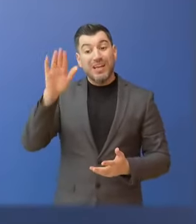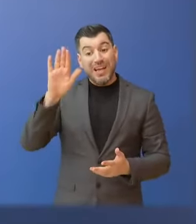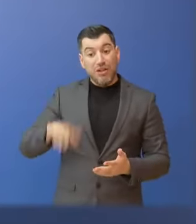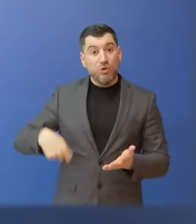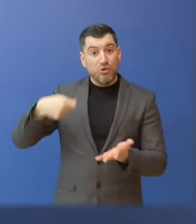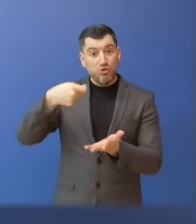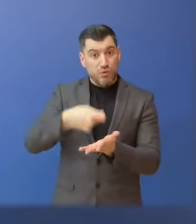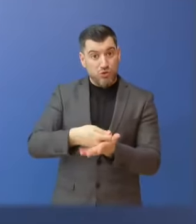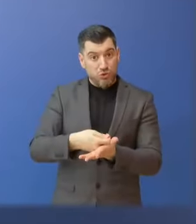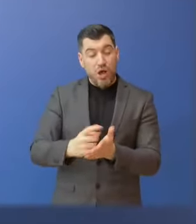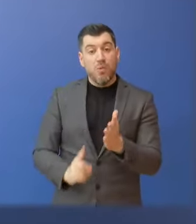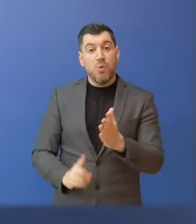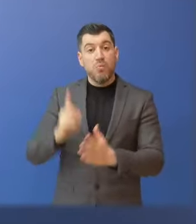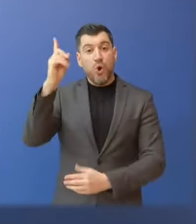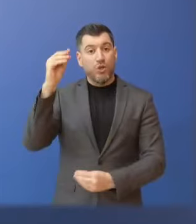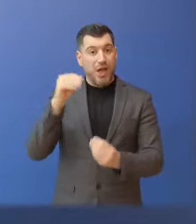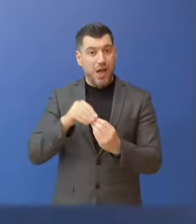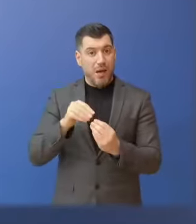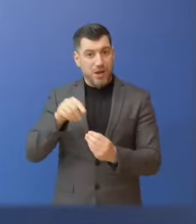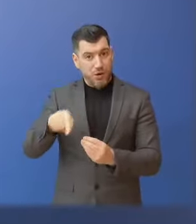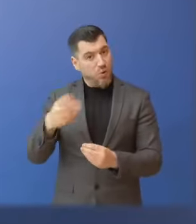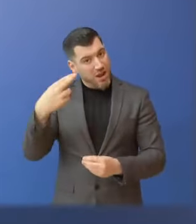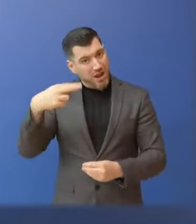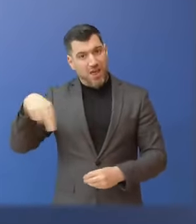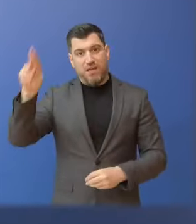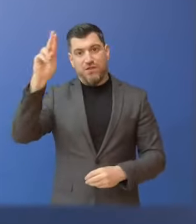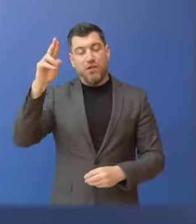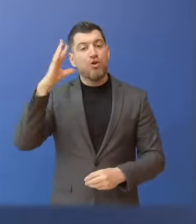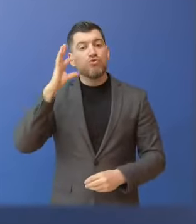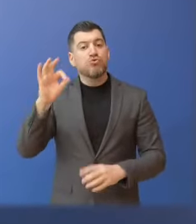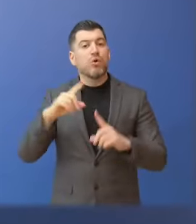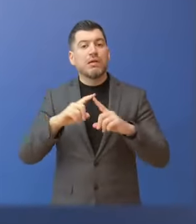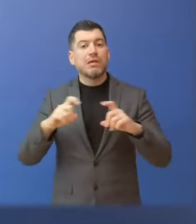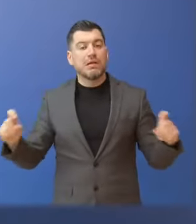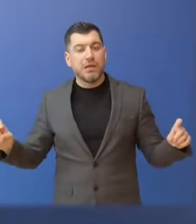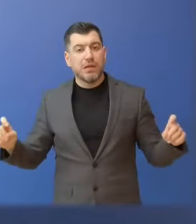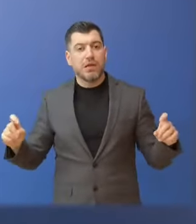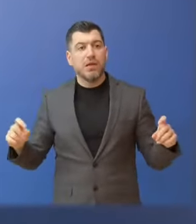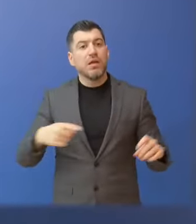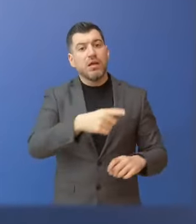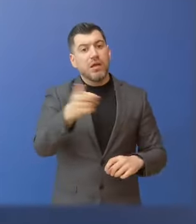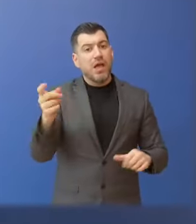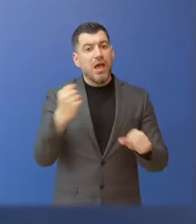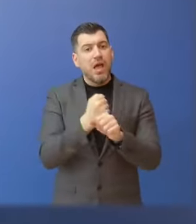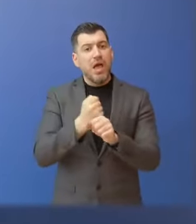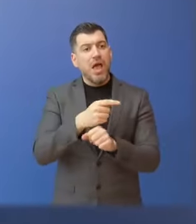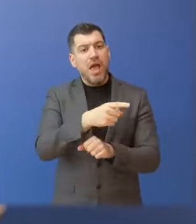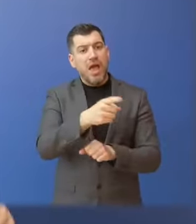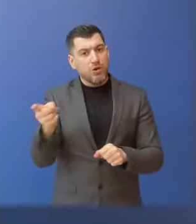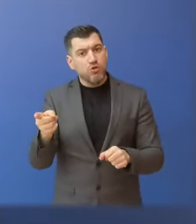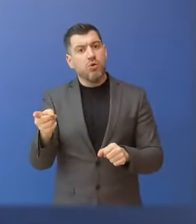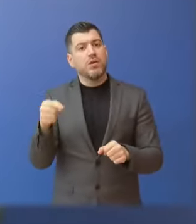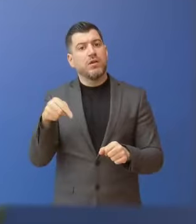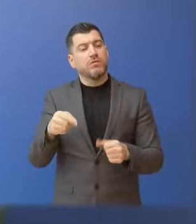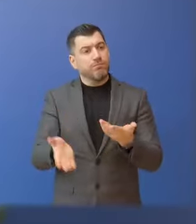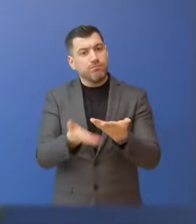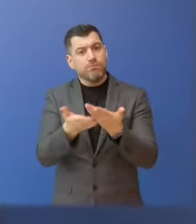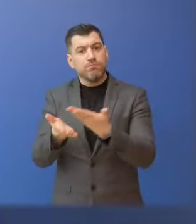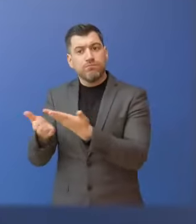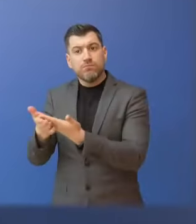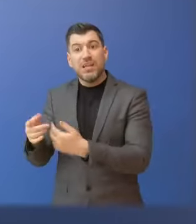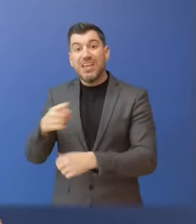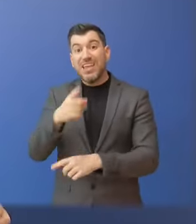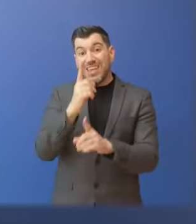μισθού από την 1η απριλίου προκειμένου να καλυφθούν όσο το δυνατόν περισσότεροι εργαζόμενοι και κυρίως εκείνοι που δεν